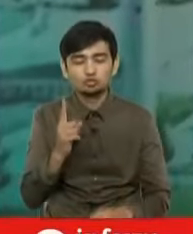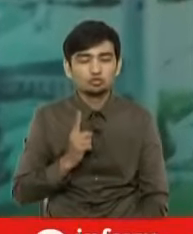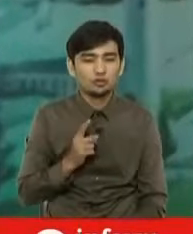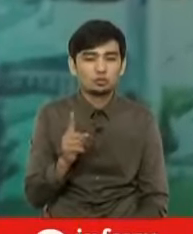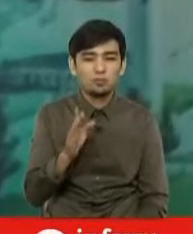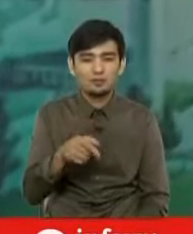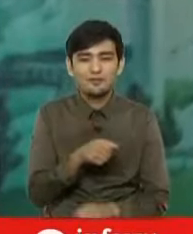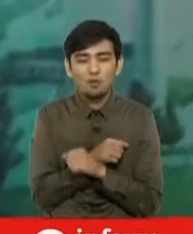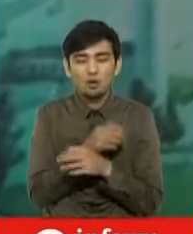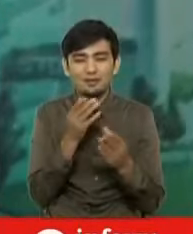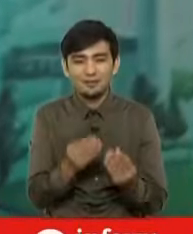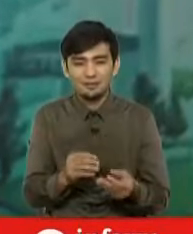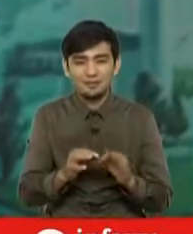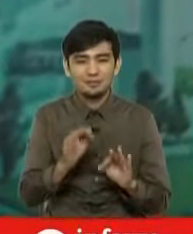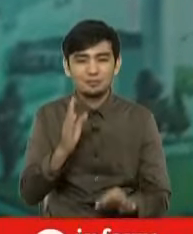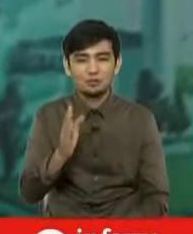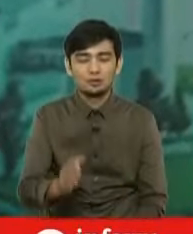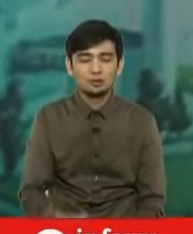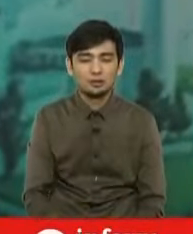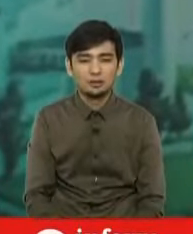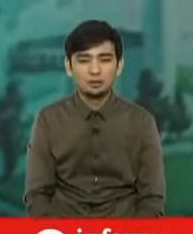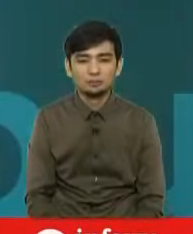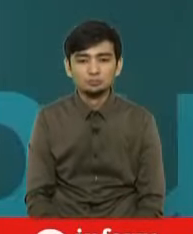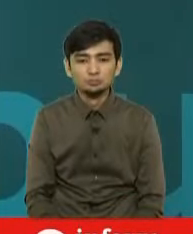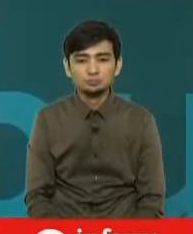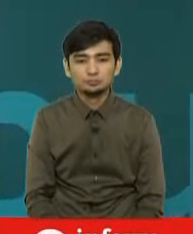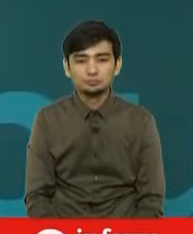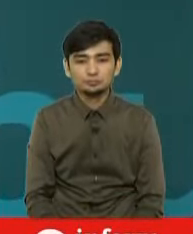эти выходные, расскажет Эльмира Ержанова.